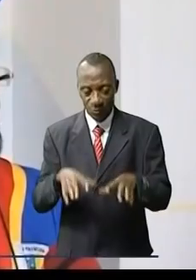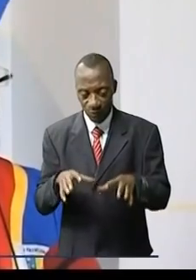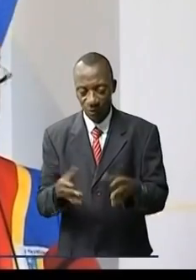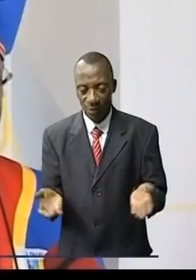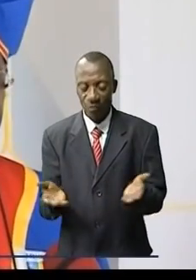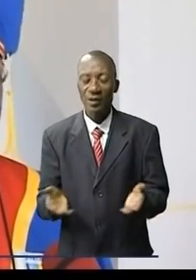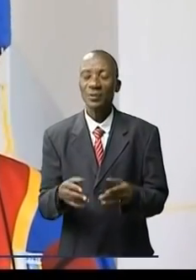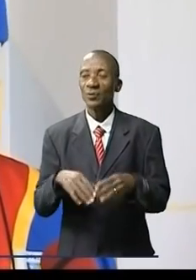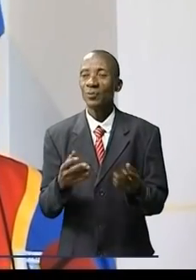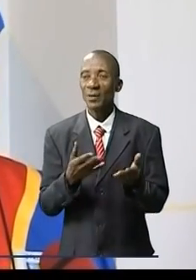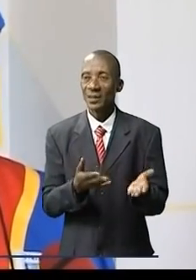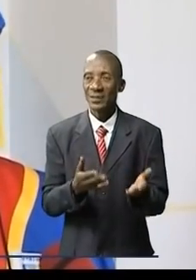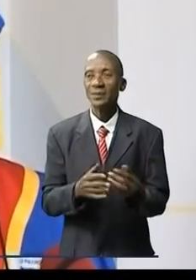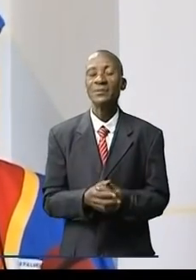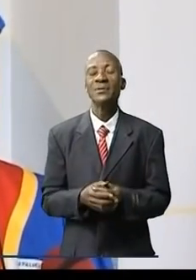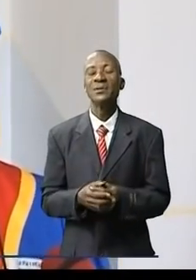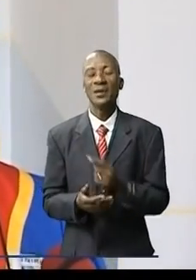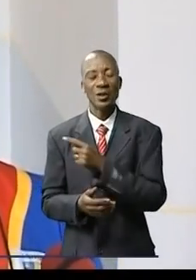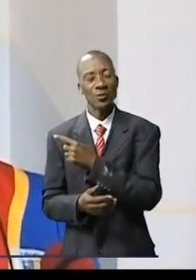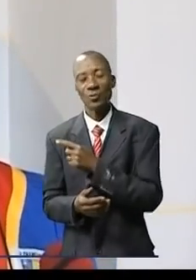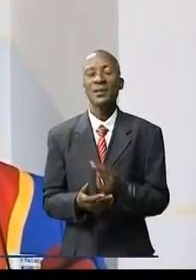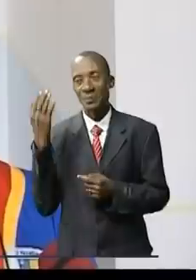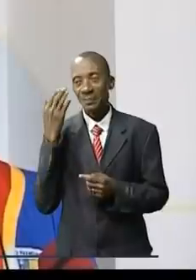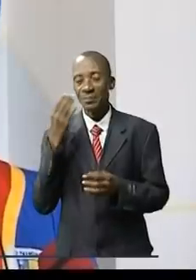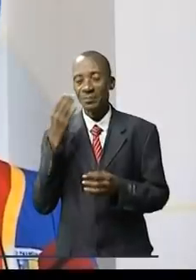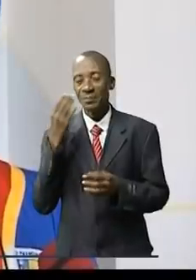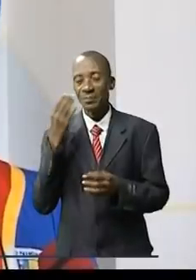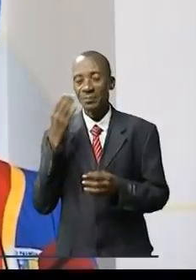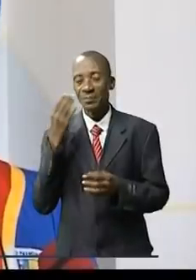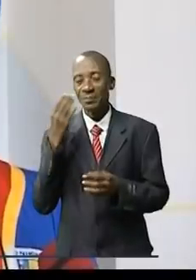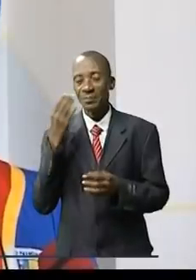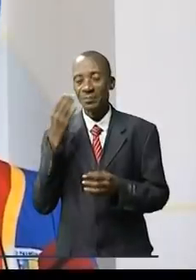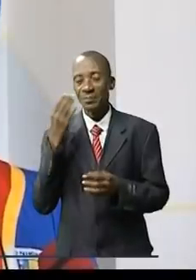fois qu'ils ont des signes qui en font penser, notamment la toux qui traîne.